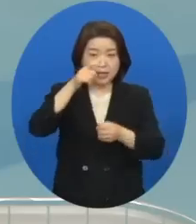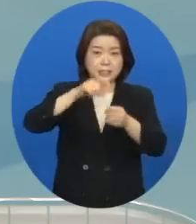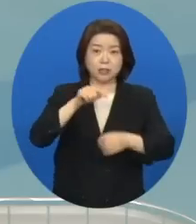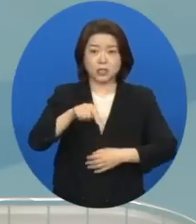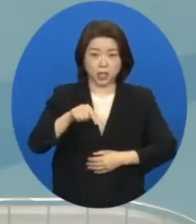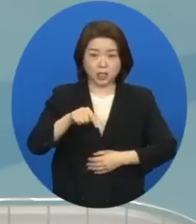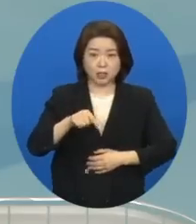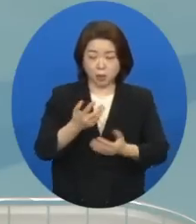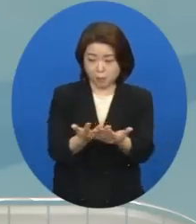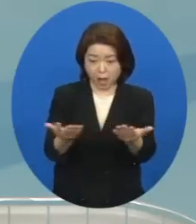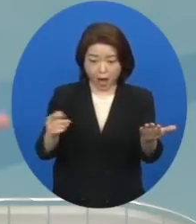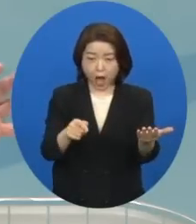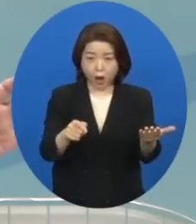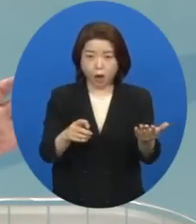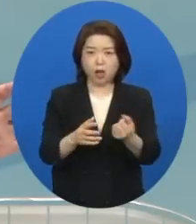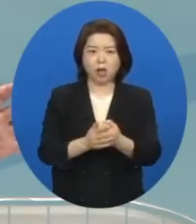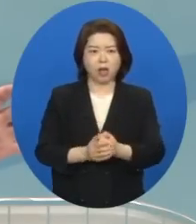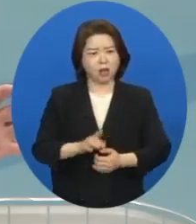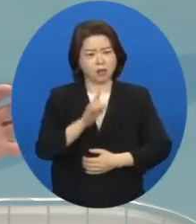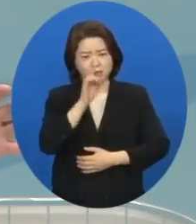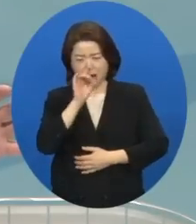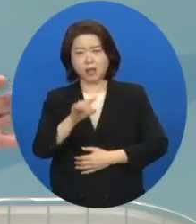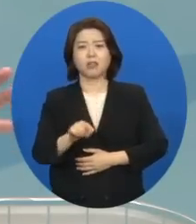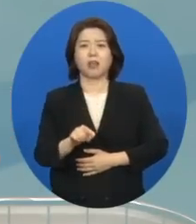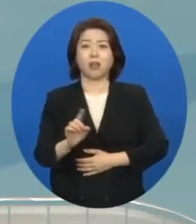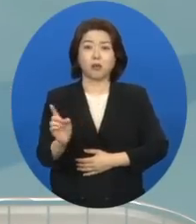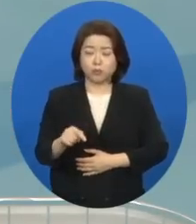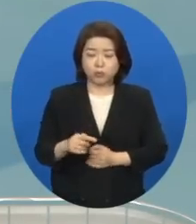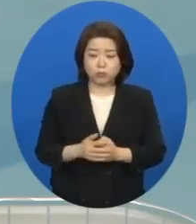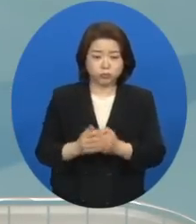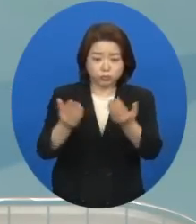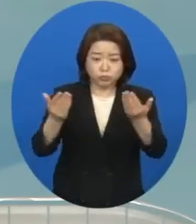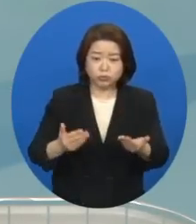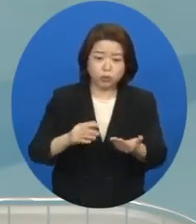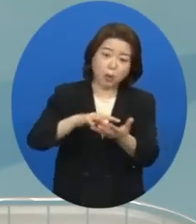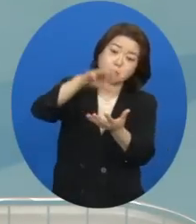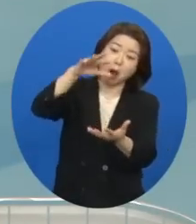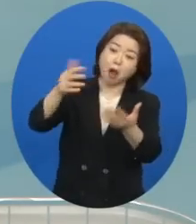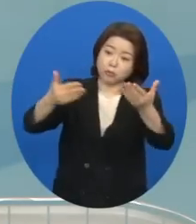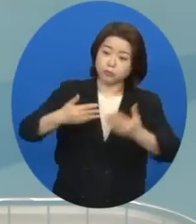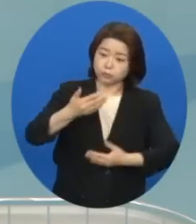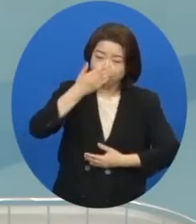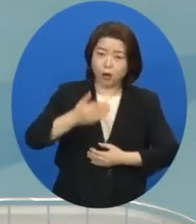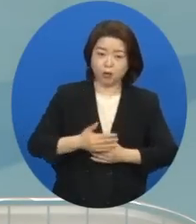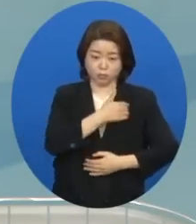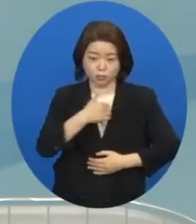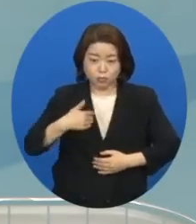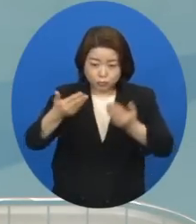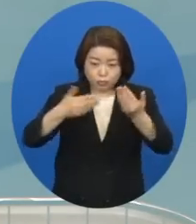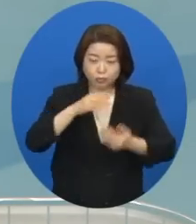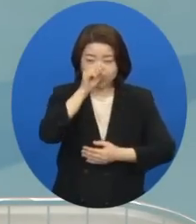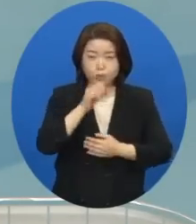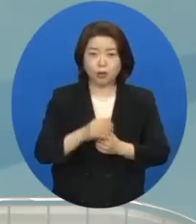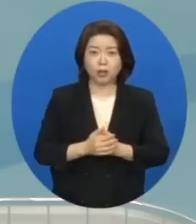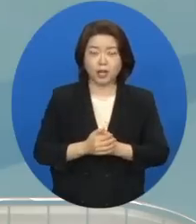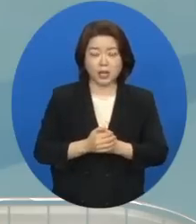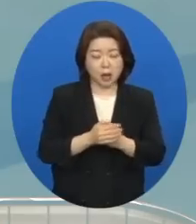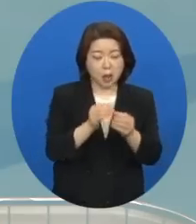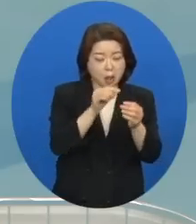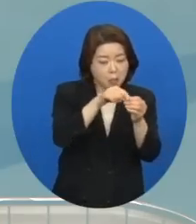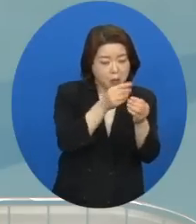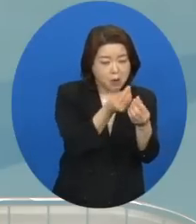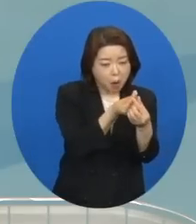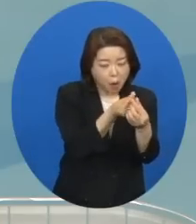성찬은요 정말 말이 안 돼요. 아, 주려면 좀 많이나 주지. 그 떡 한 조각